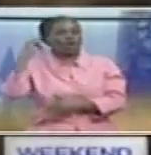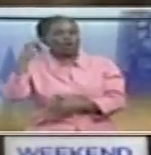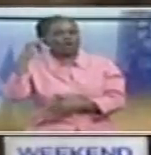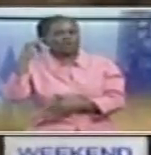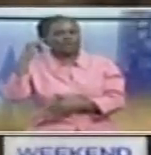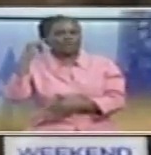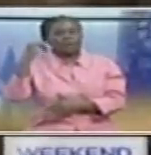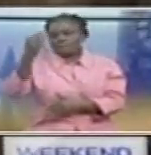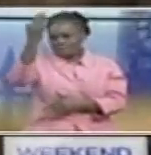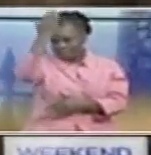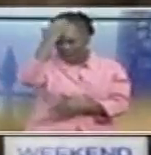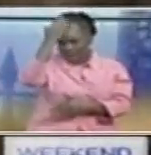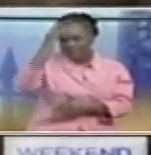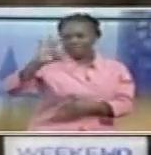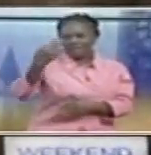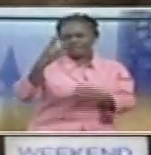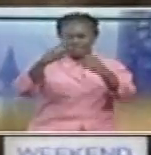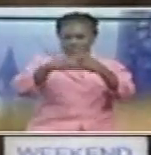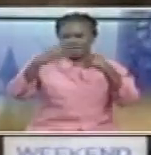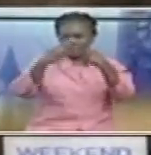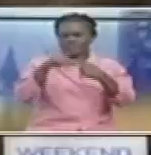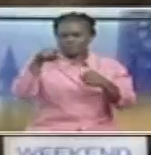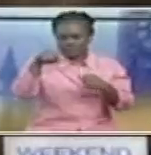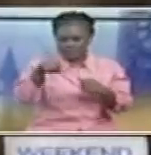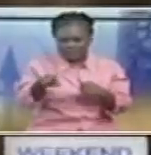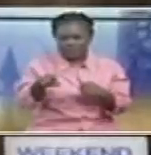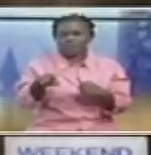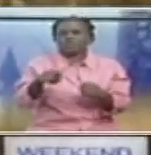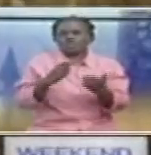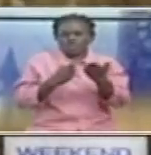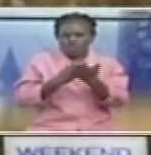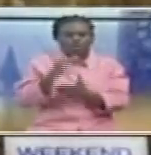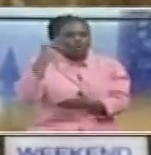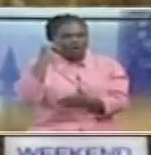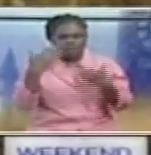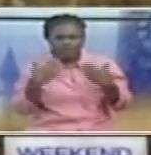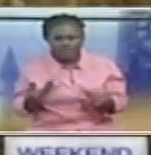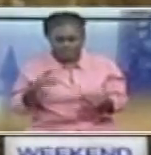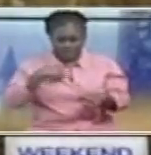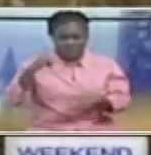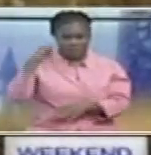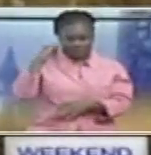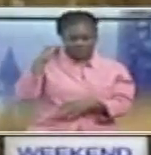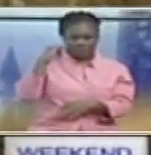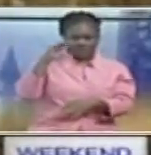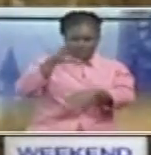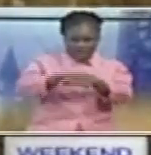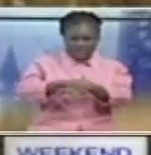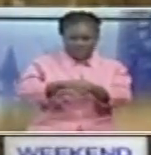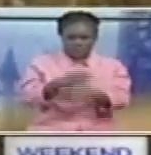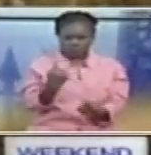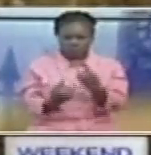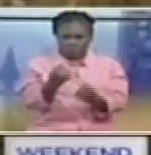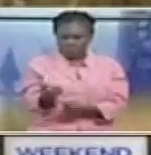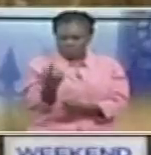It was Monday, the 3rd of September, that calls to Karari's phone finally went through. Wakati nilipiga iliingia after